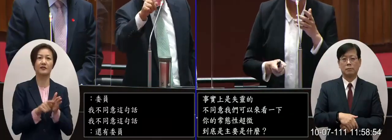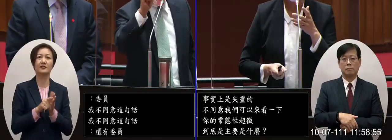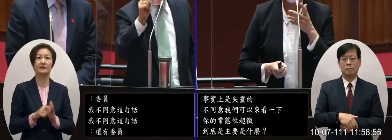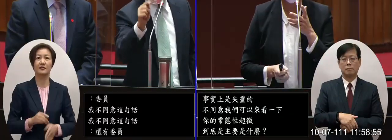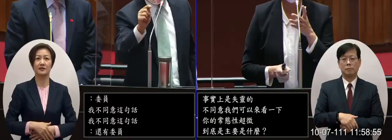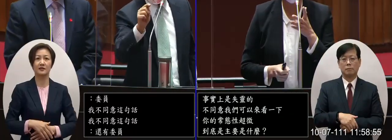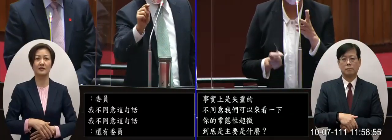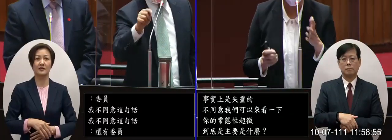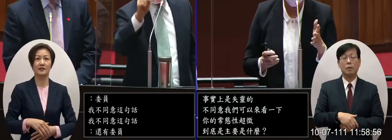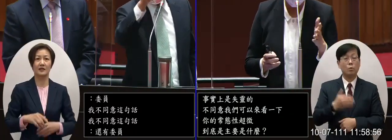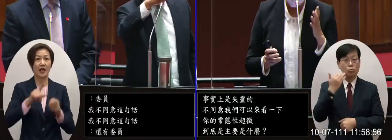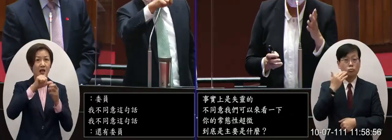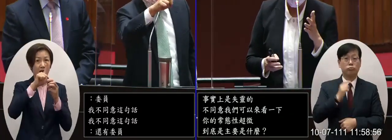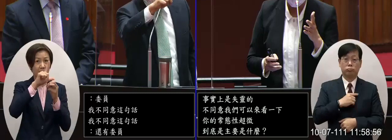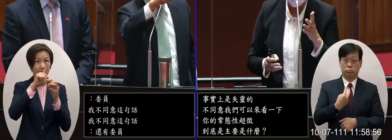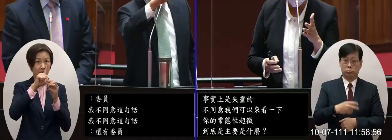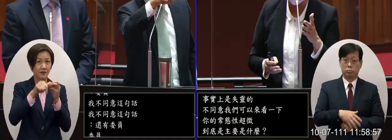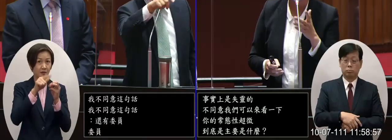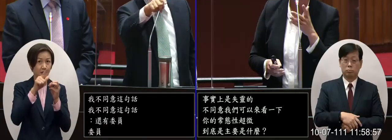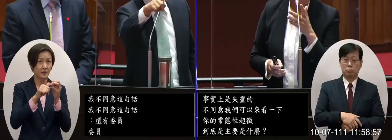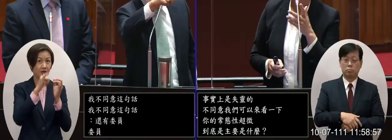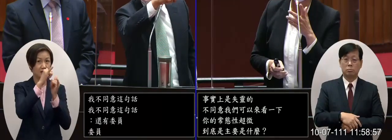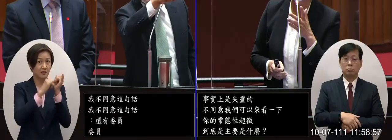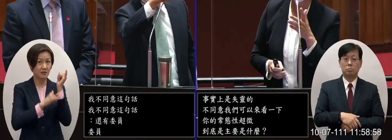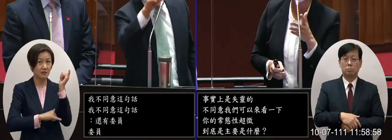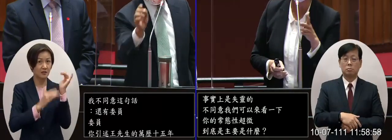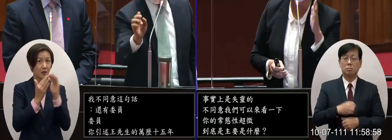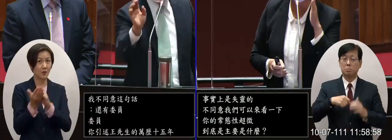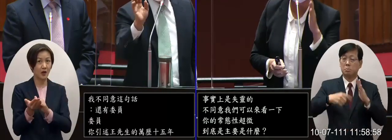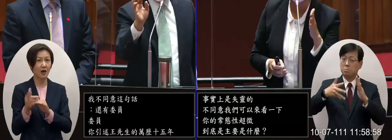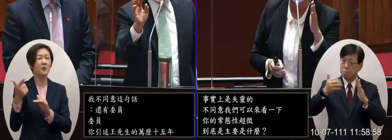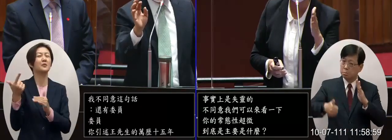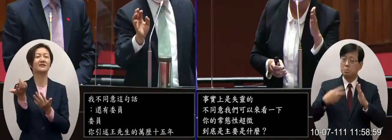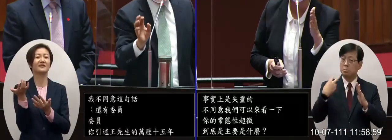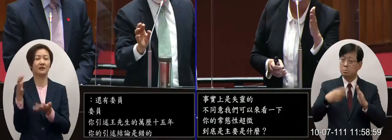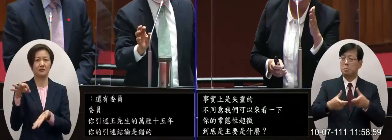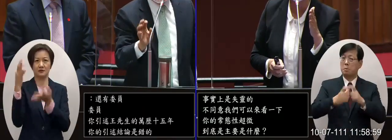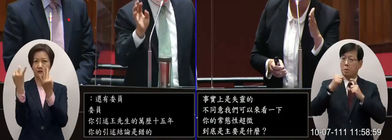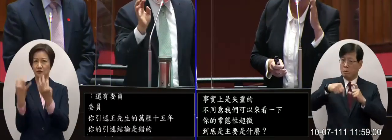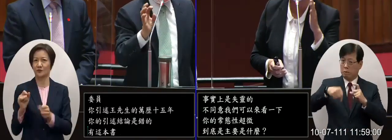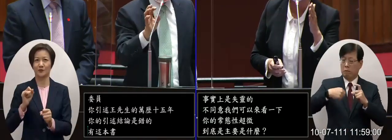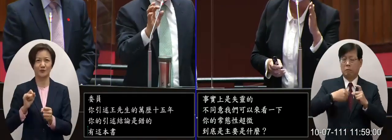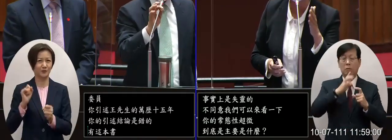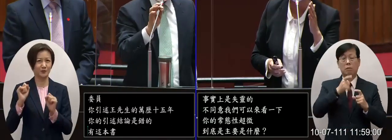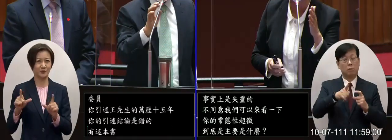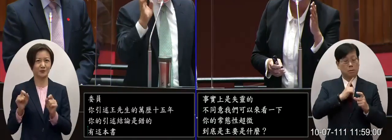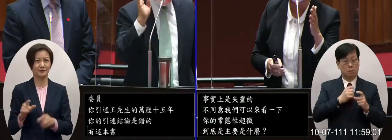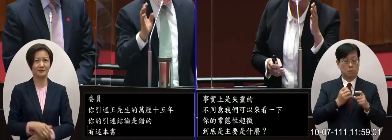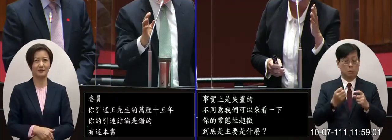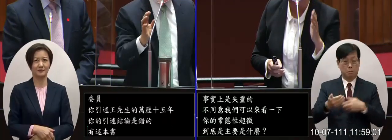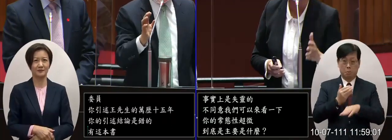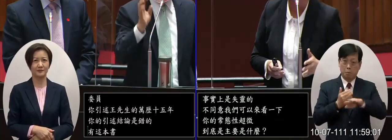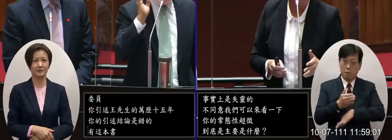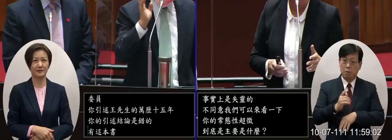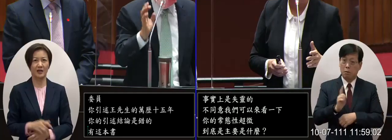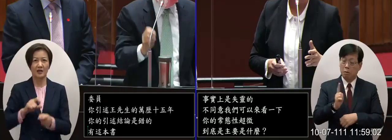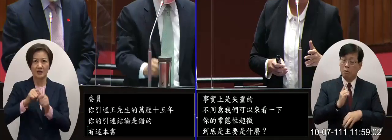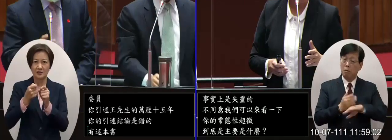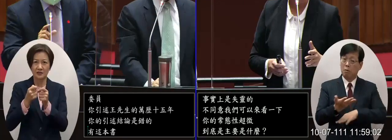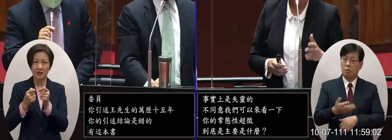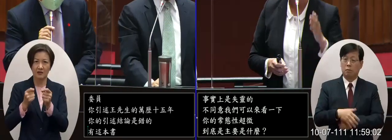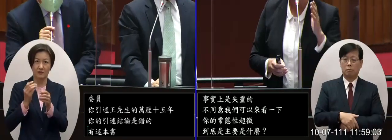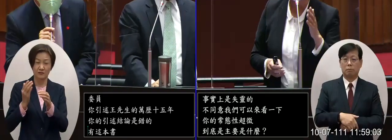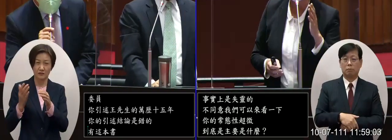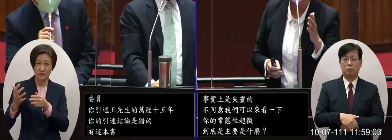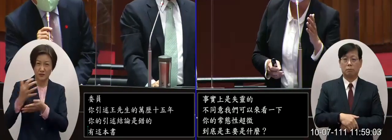明朝护 王。如果你还要，那我 原因不是你那个什么数字？ 院长，我们还是回归到正题，你的超增是哪一种 超增？ 是超 增啊，是数